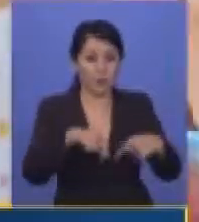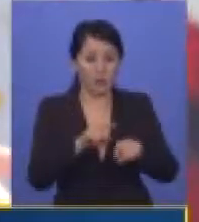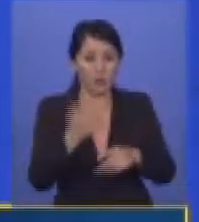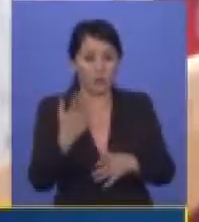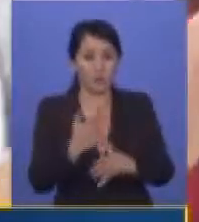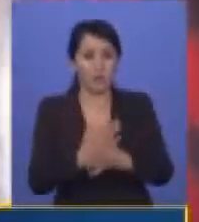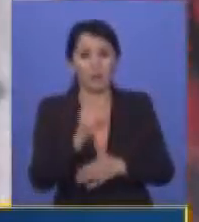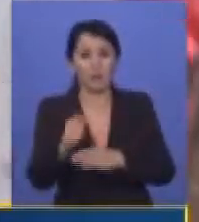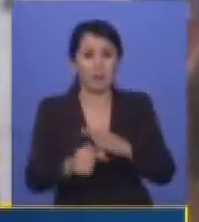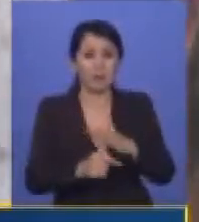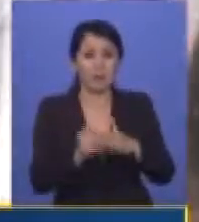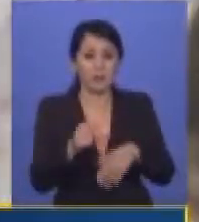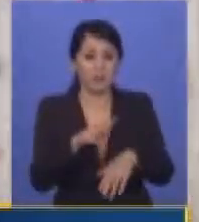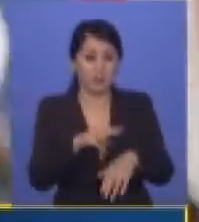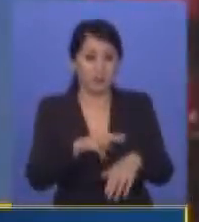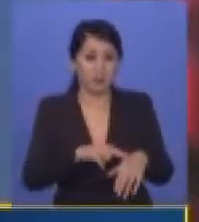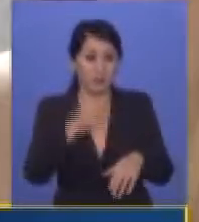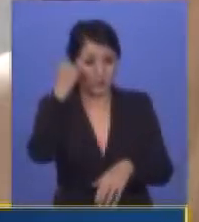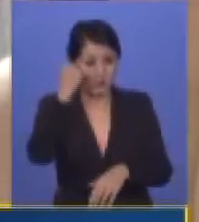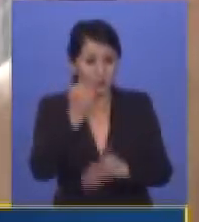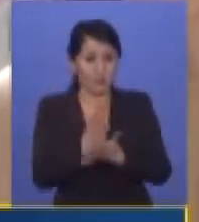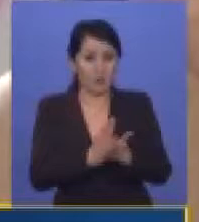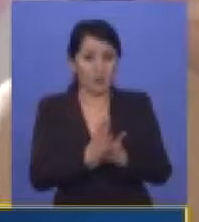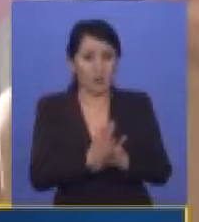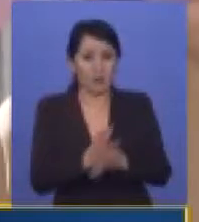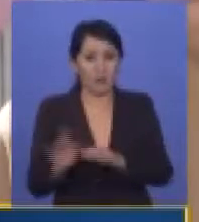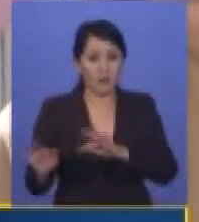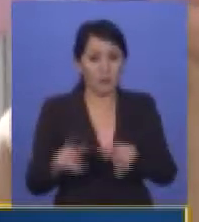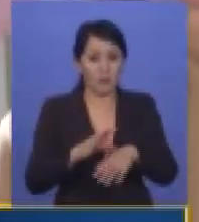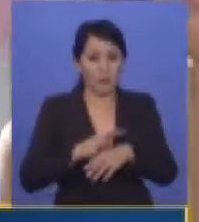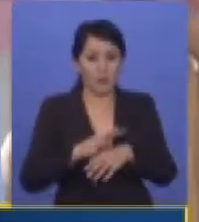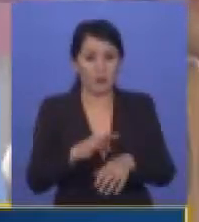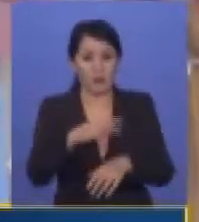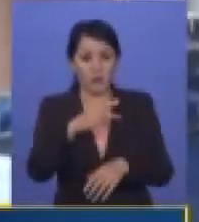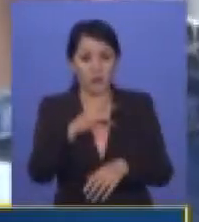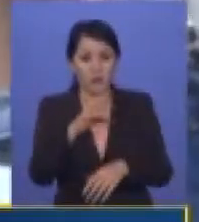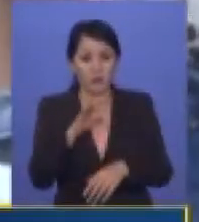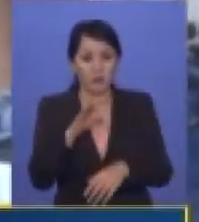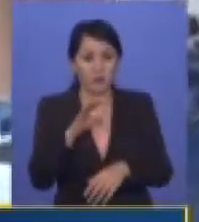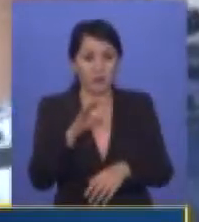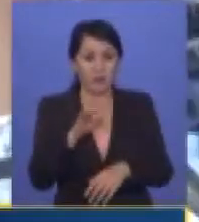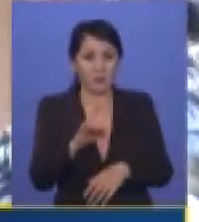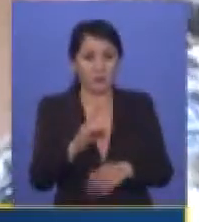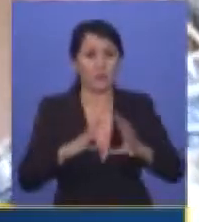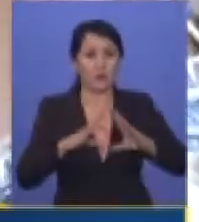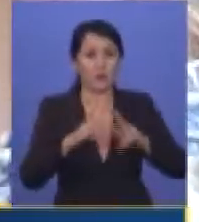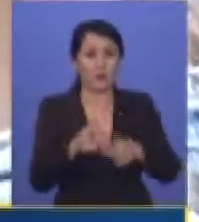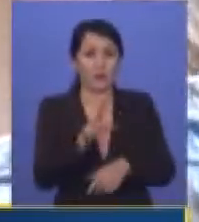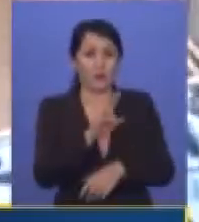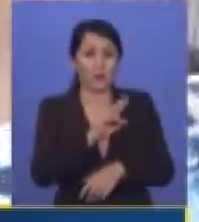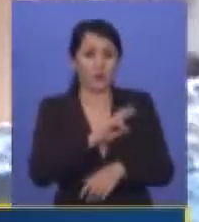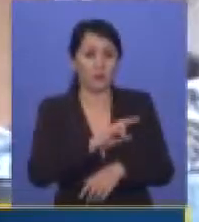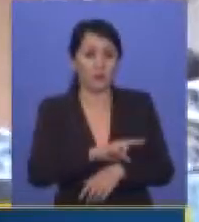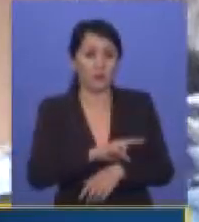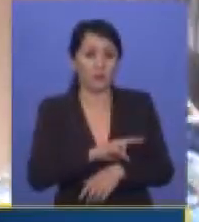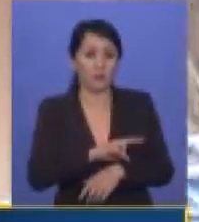болған қалалық полиция басқармасының ардагерлер кеңесі. Іс-шараны өткізген аниматорлар мен аттракциондар әлемінің қызметкерлері